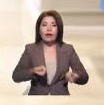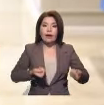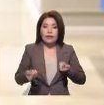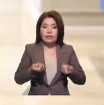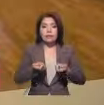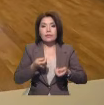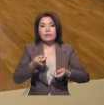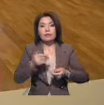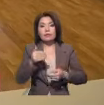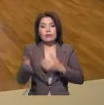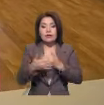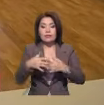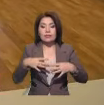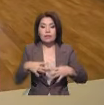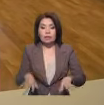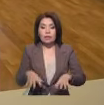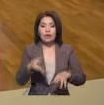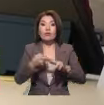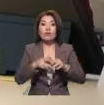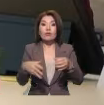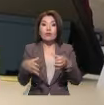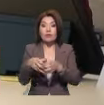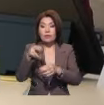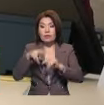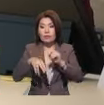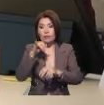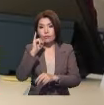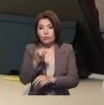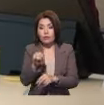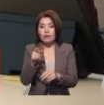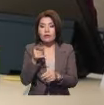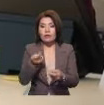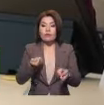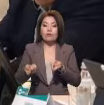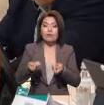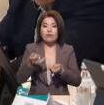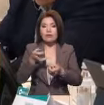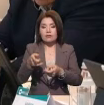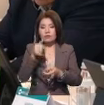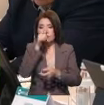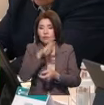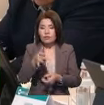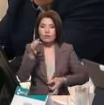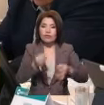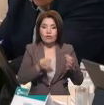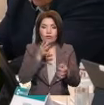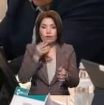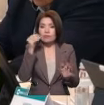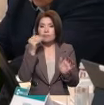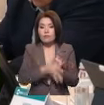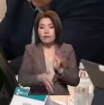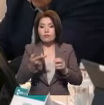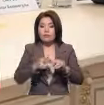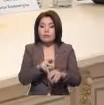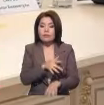шара қолданбады. Жүгенсіз мердігерді жазалауға әкімдіктің әлі жетпейді. Сотта сайын десе, уақыт ұмытылады. Бірақ мемлекеттік қызметшілердің